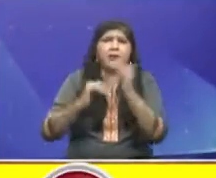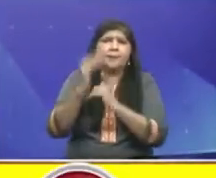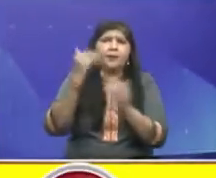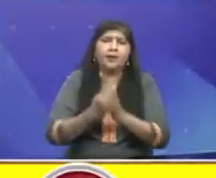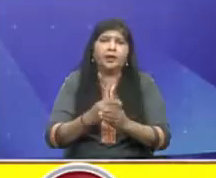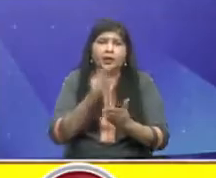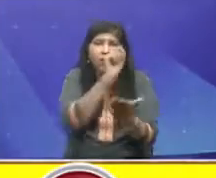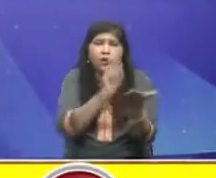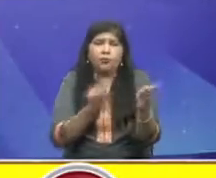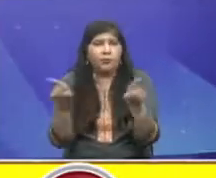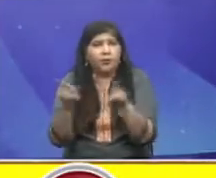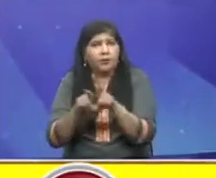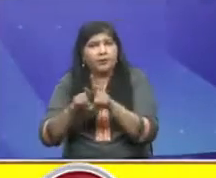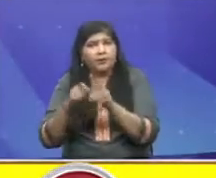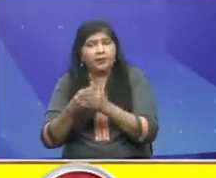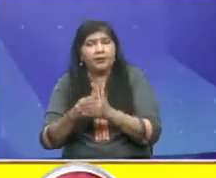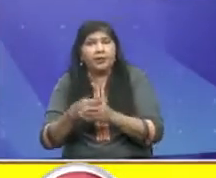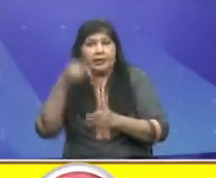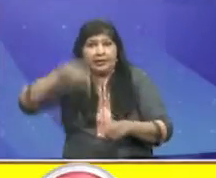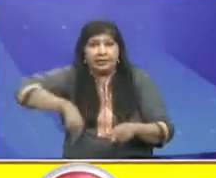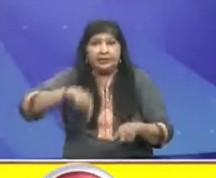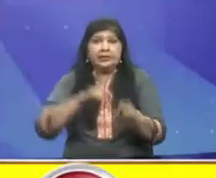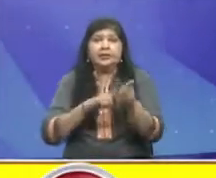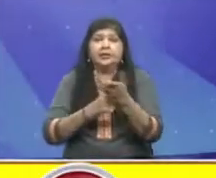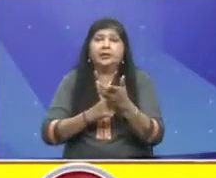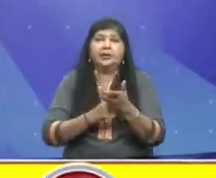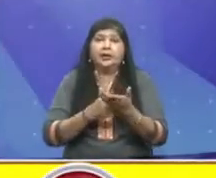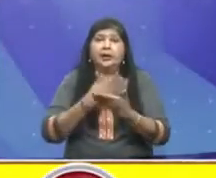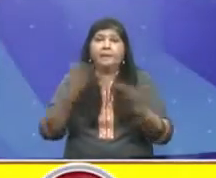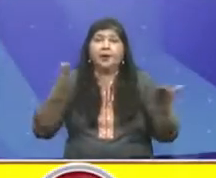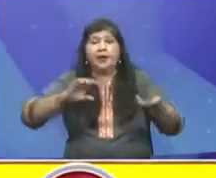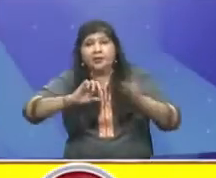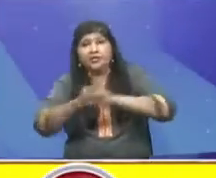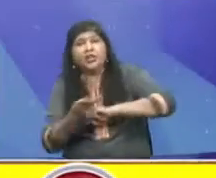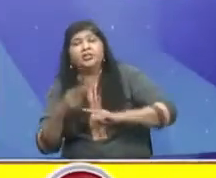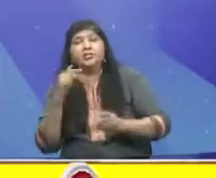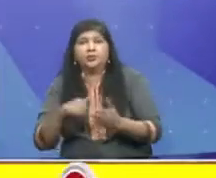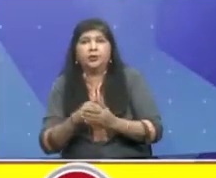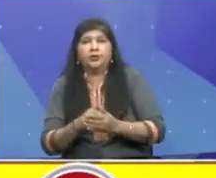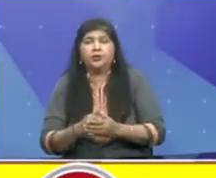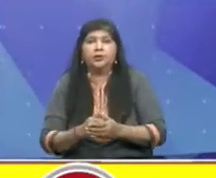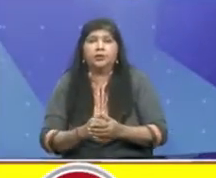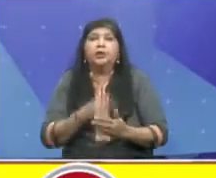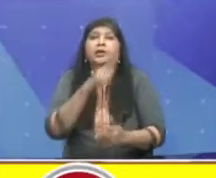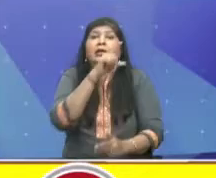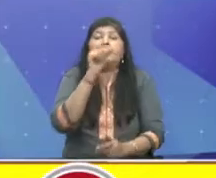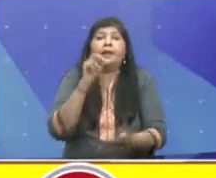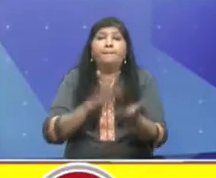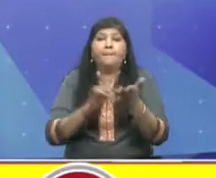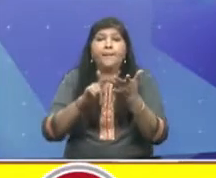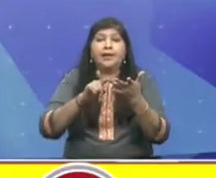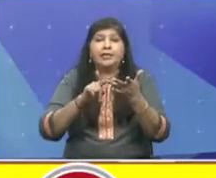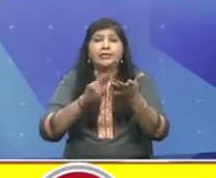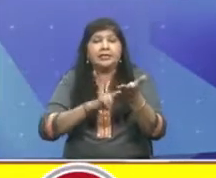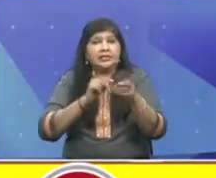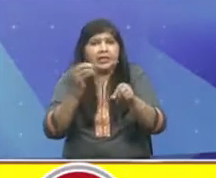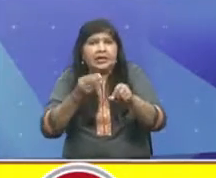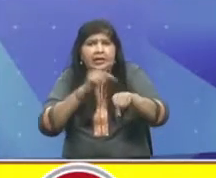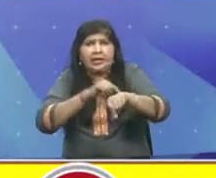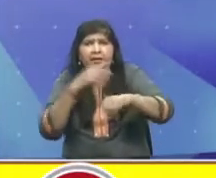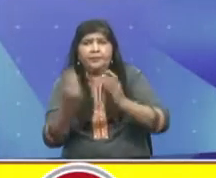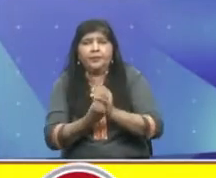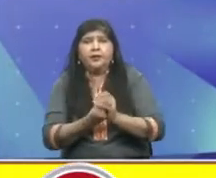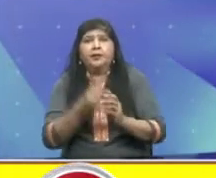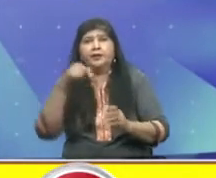एक रिपोर्ट के मुताबिक इसी साल एक बड़ा बदलाव आया है। सिर्फ 10 महीनों में ही भारत